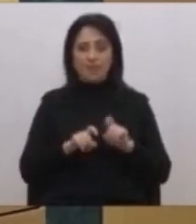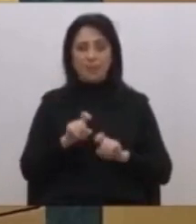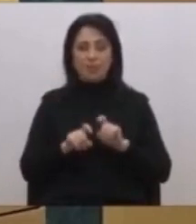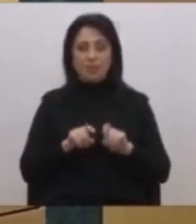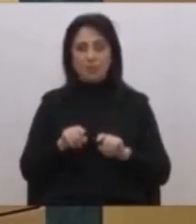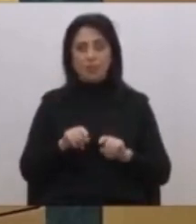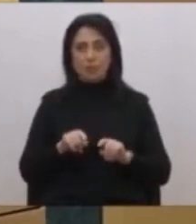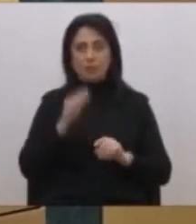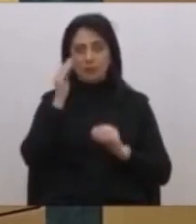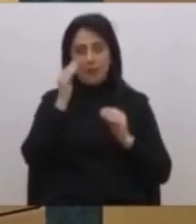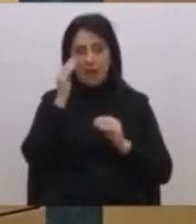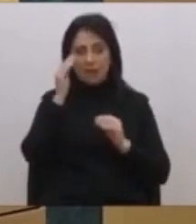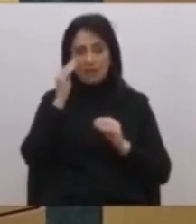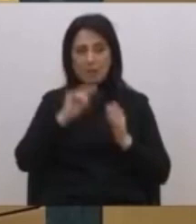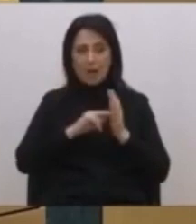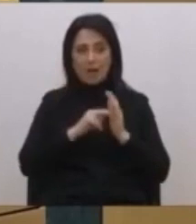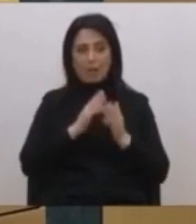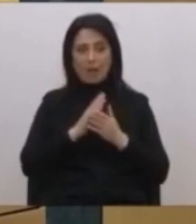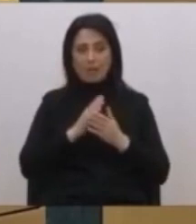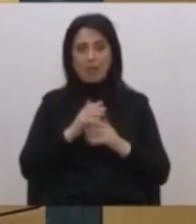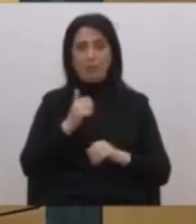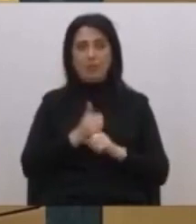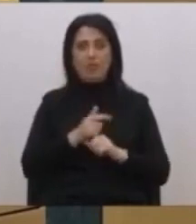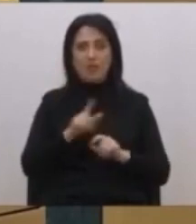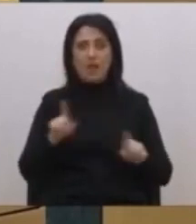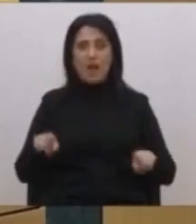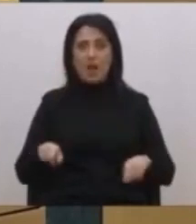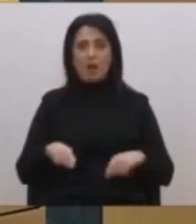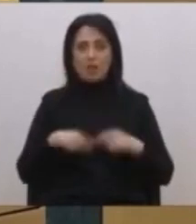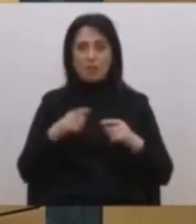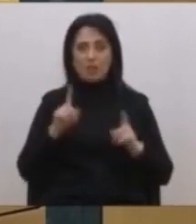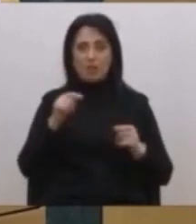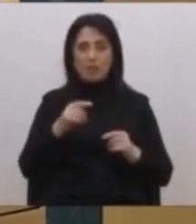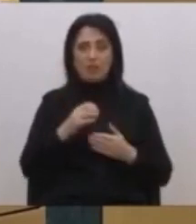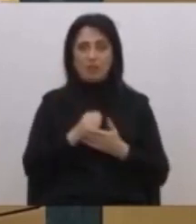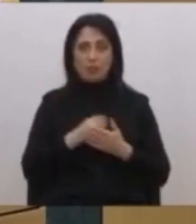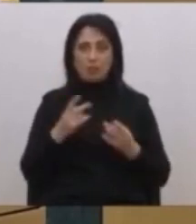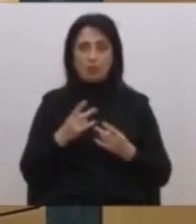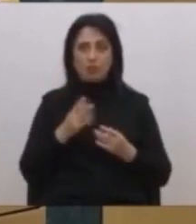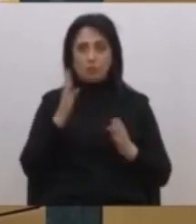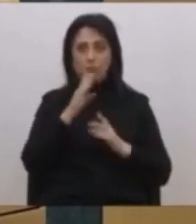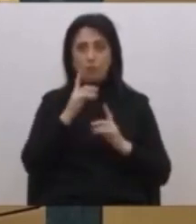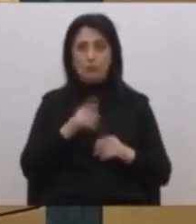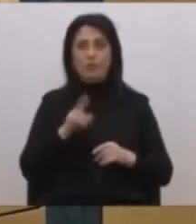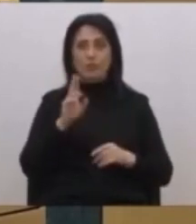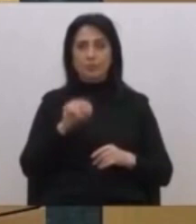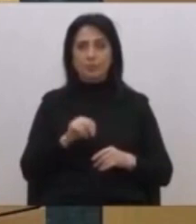ნაბიჯ-ნაბიჯ ამის გააზრება და გეგმა არსებობს თავარი ახლა განხორციელება. Ამას შესაბამისი რესურსი სჭირდება ბუნებრივია და